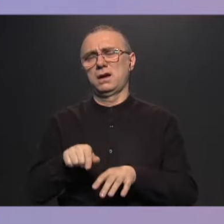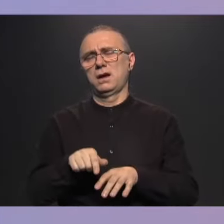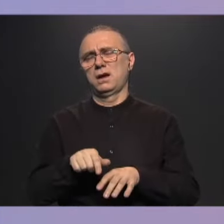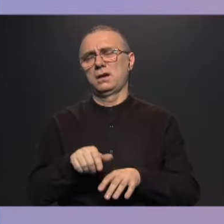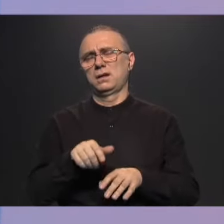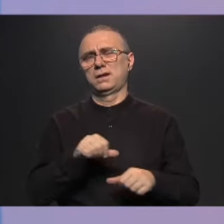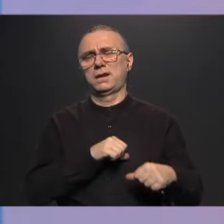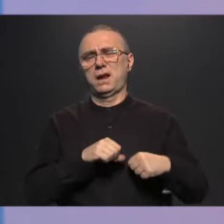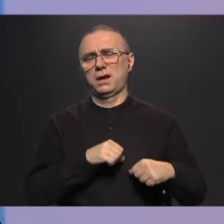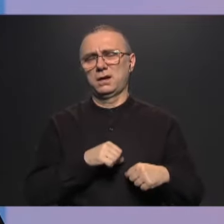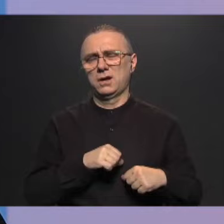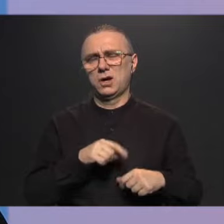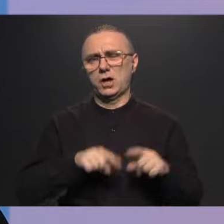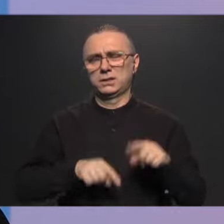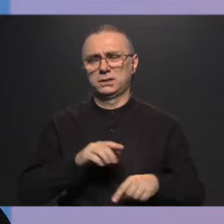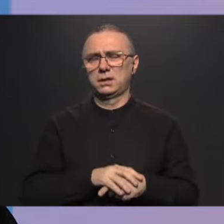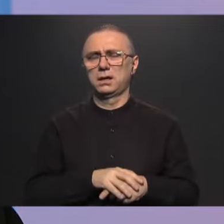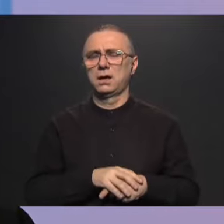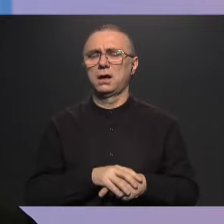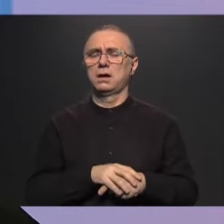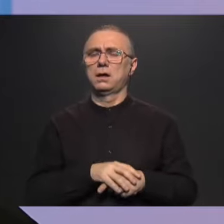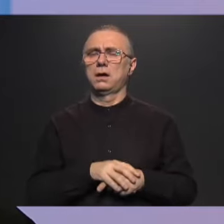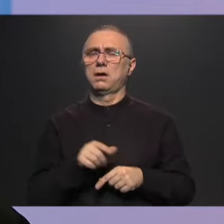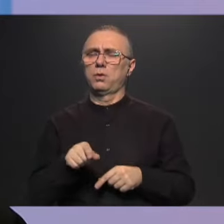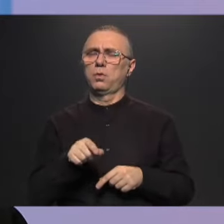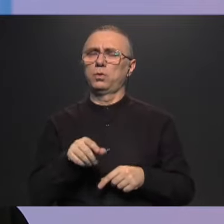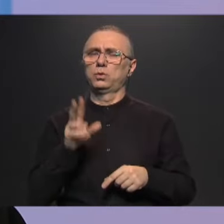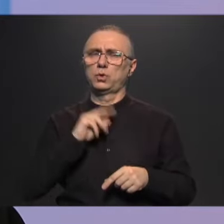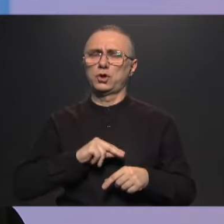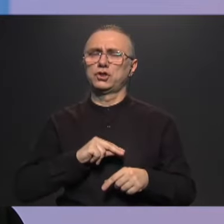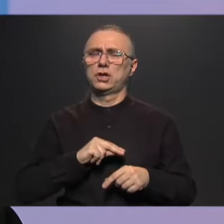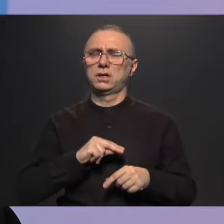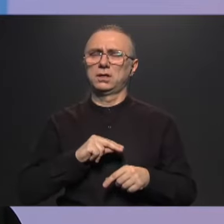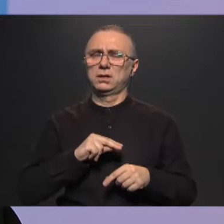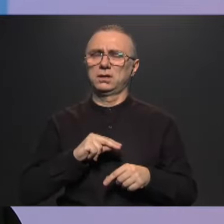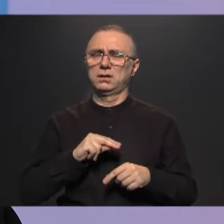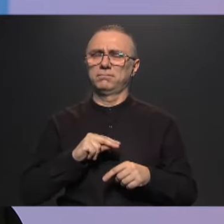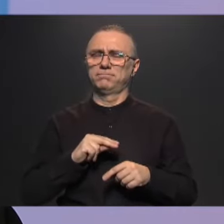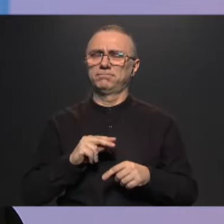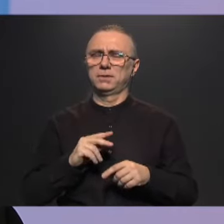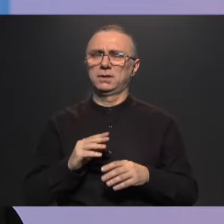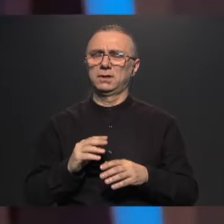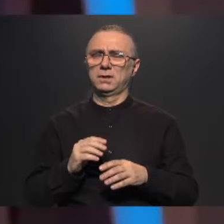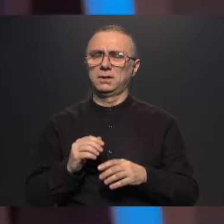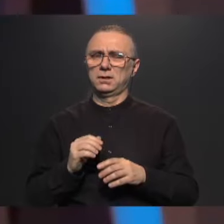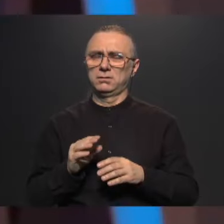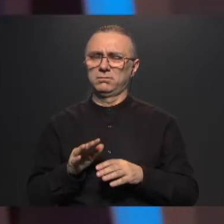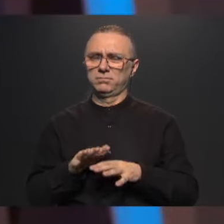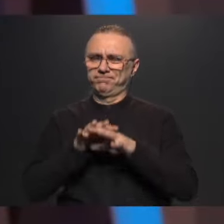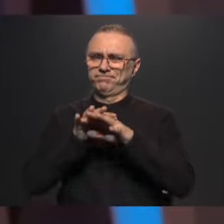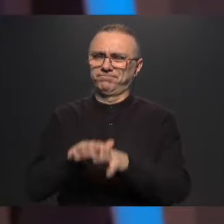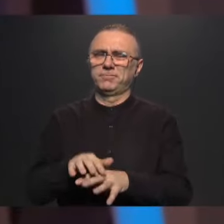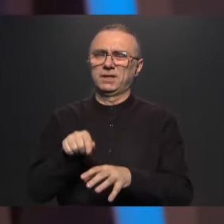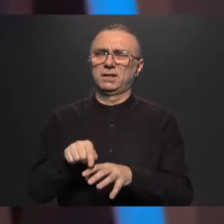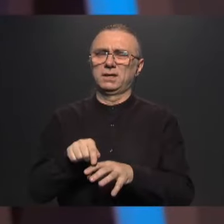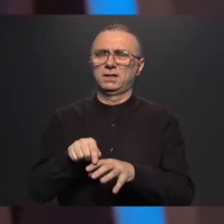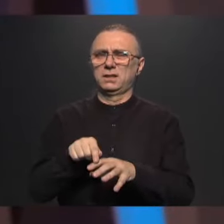отца, или это только его грех? Вот как тут быть, и что нам сделать, чтобы как-то...